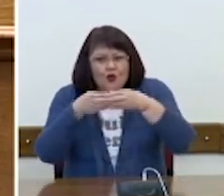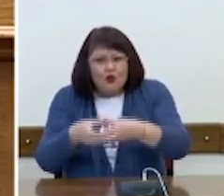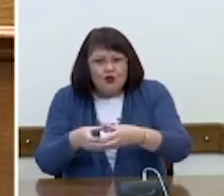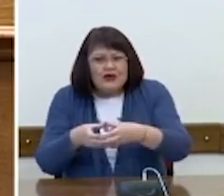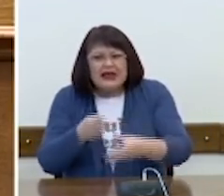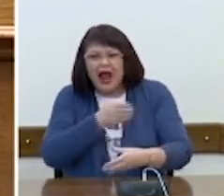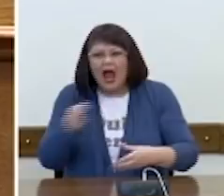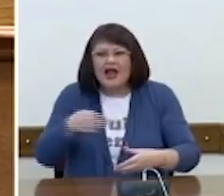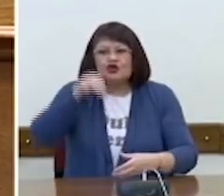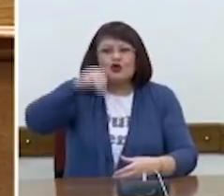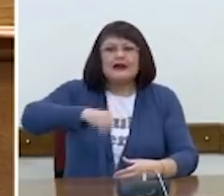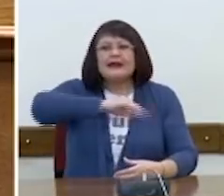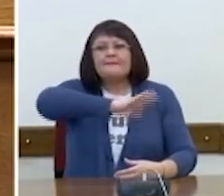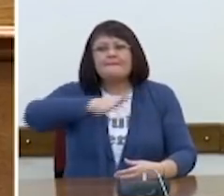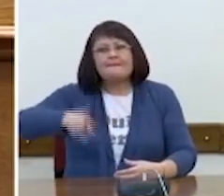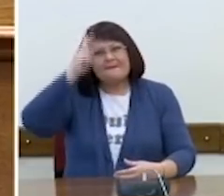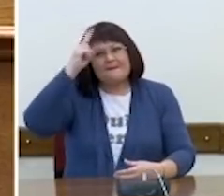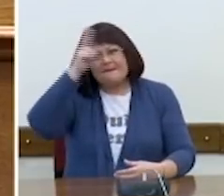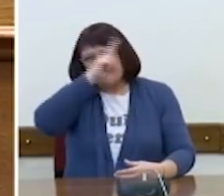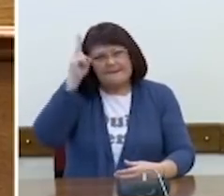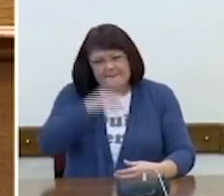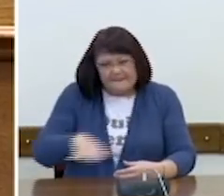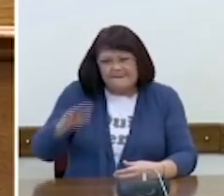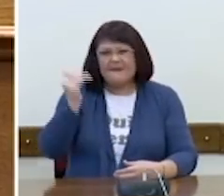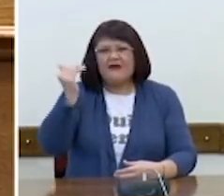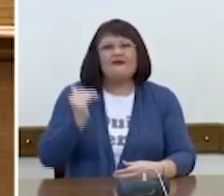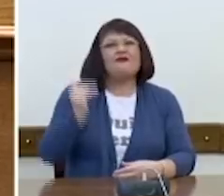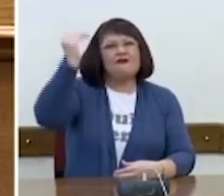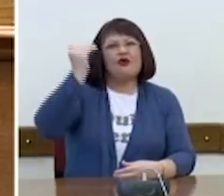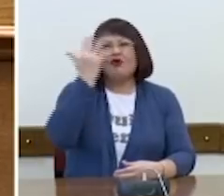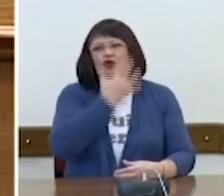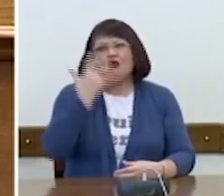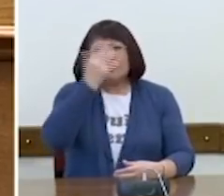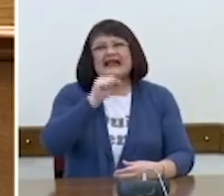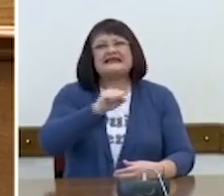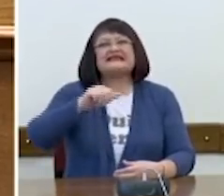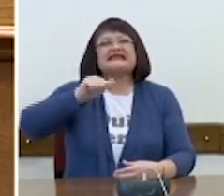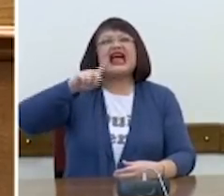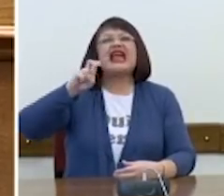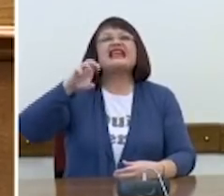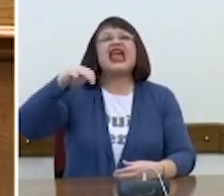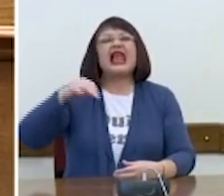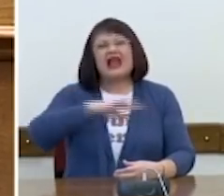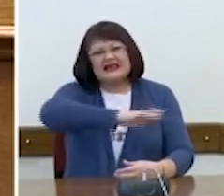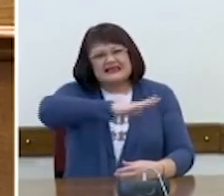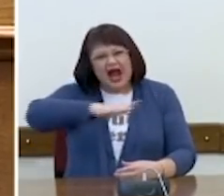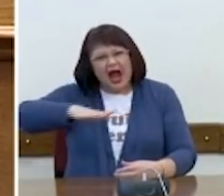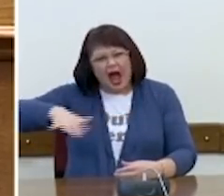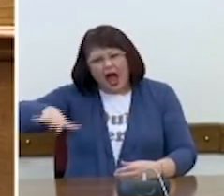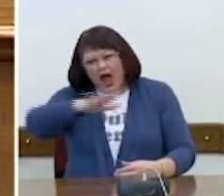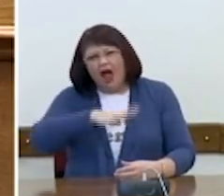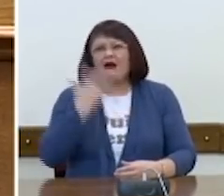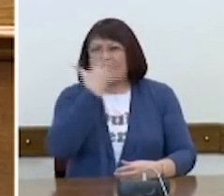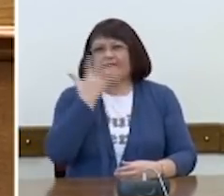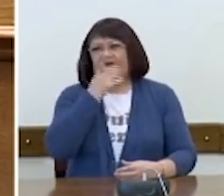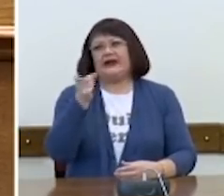της Μέσης Ανατολής, της Βόρειας Αφρικής, της περιοχής του Σαχέλ, στην Υποσαχάρη Αφρική. Και όσο